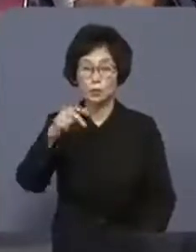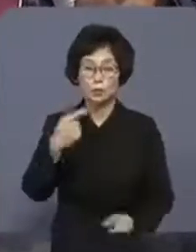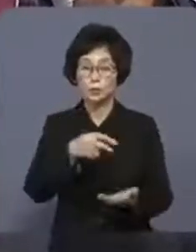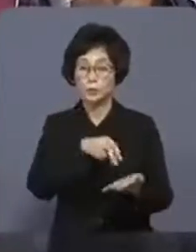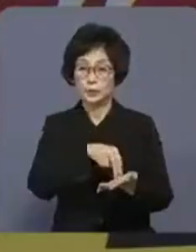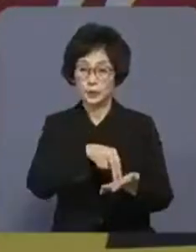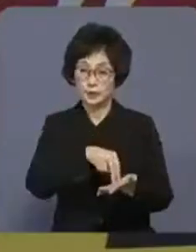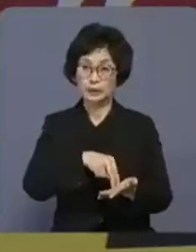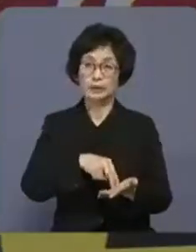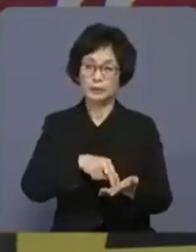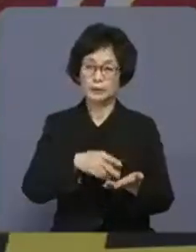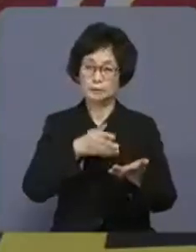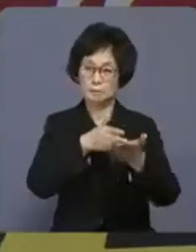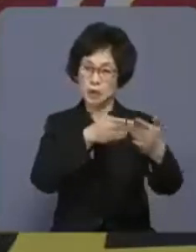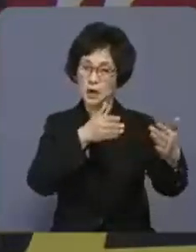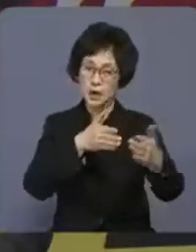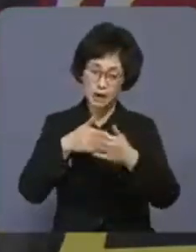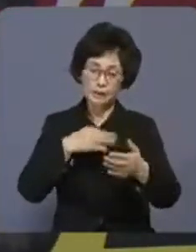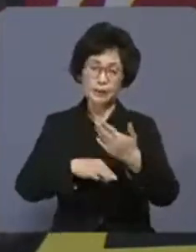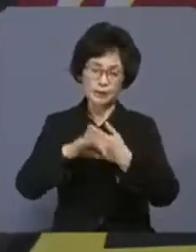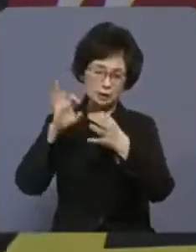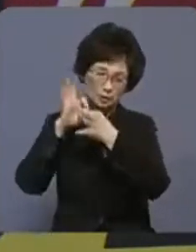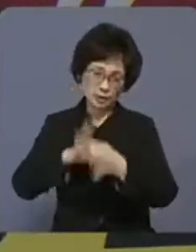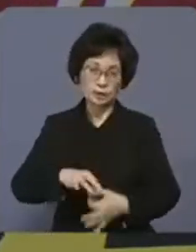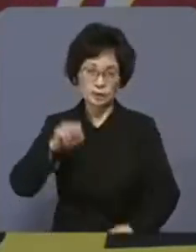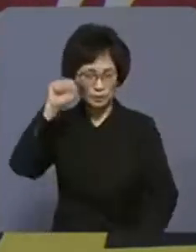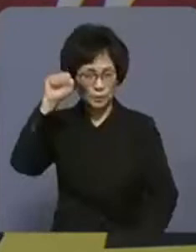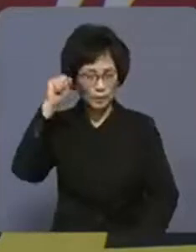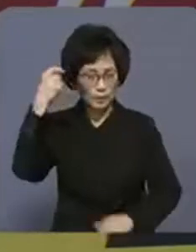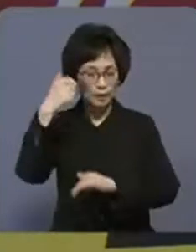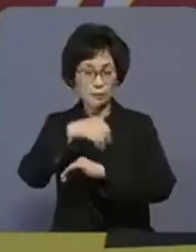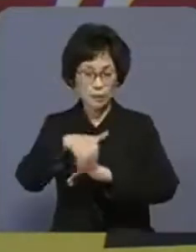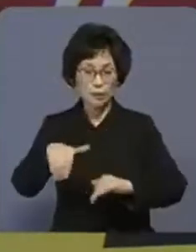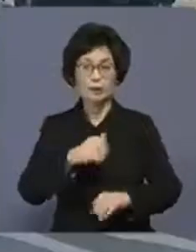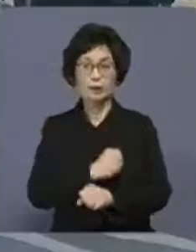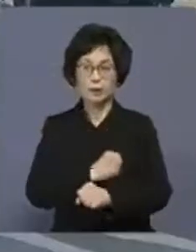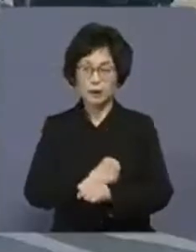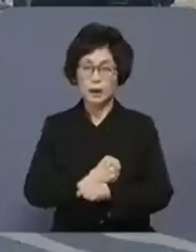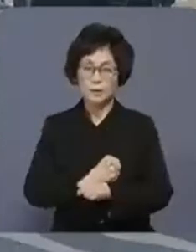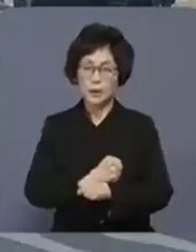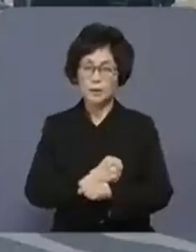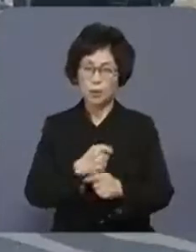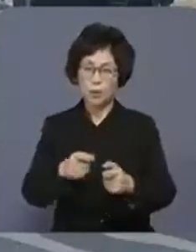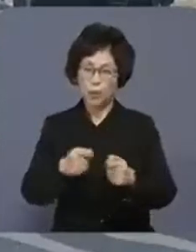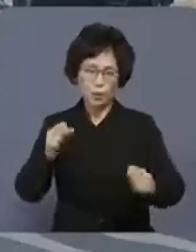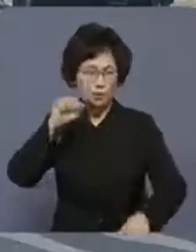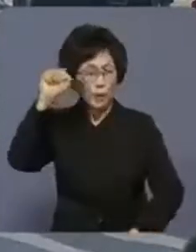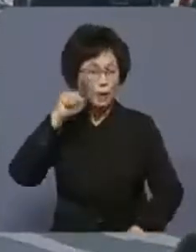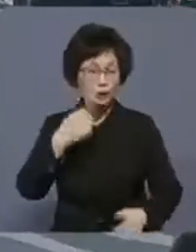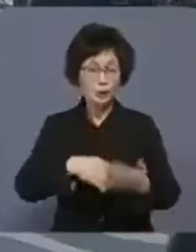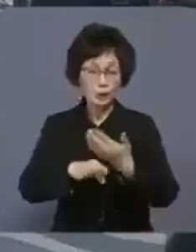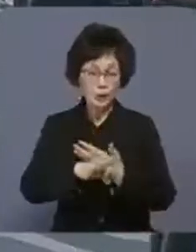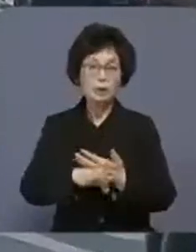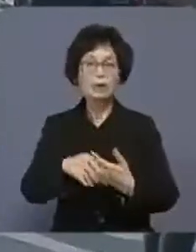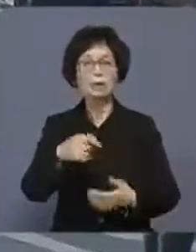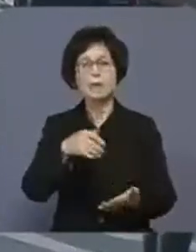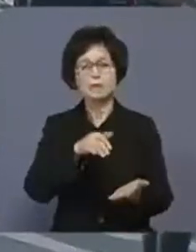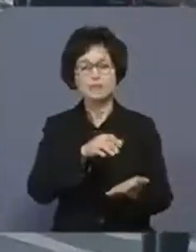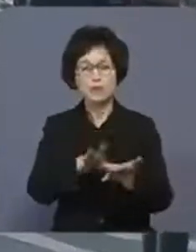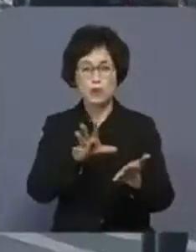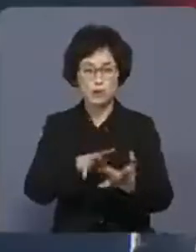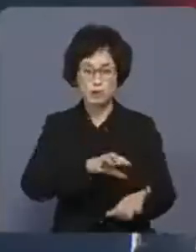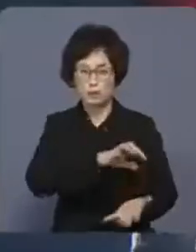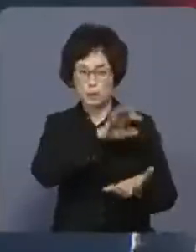요구 안이한 받아들여지면 무기한 총파업을 다시 버릴 수 있다고 경고하고 있는데요 파업이 장기간 지속할 경우 물류가 몰리는 연말에 맞아